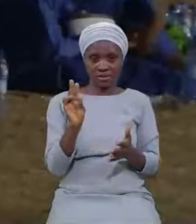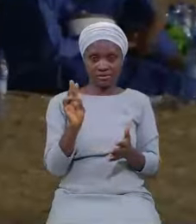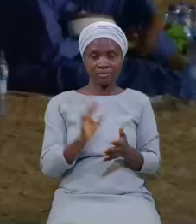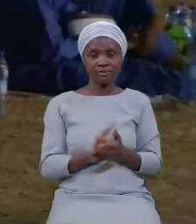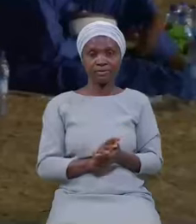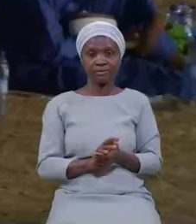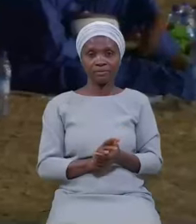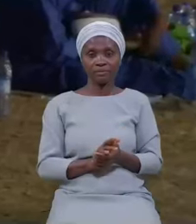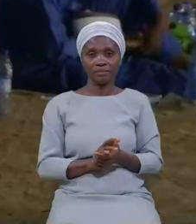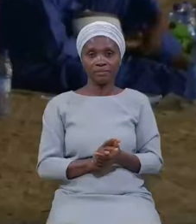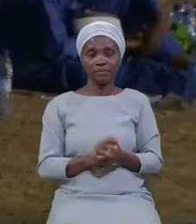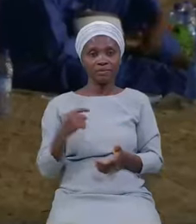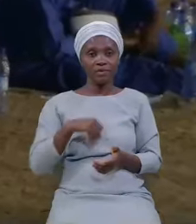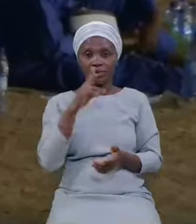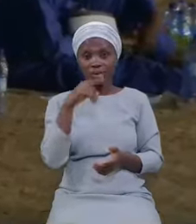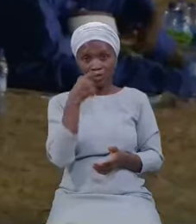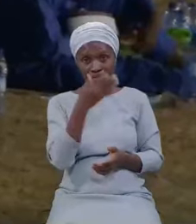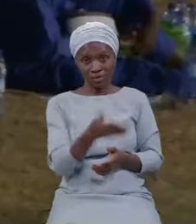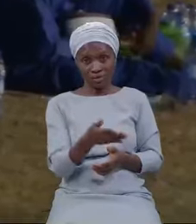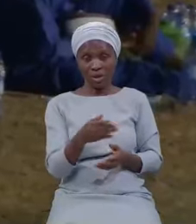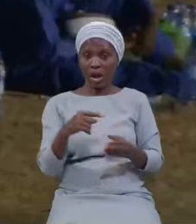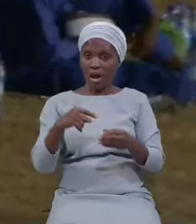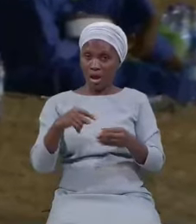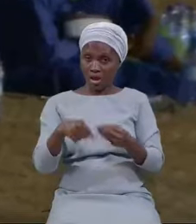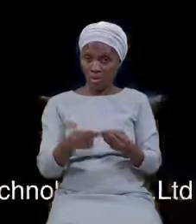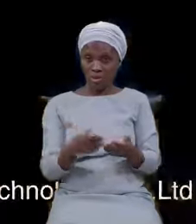7. On nous parle maintenant de Christ, ce qu'il